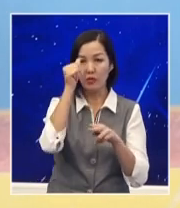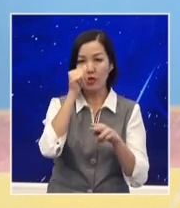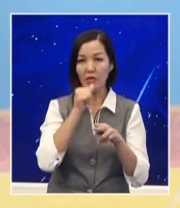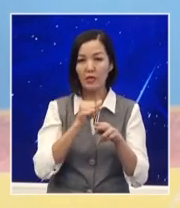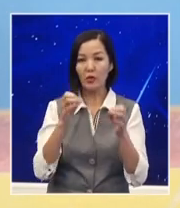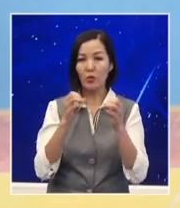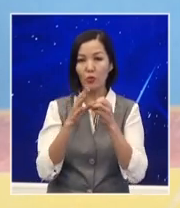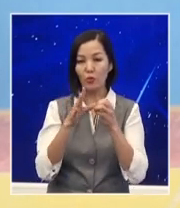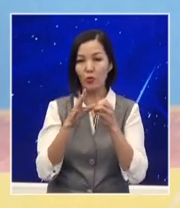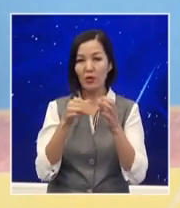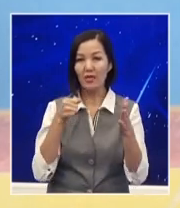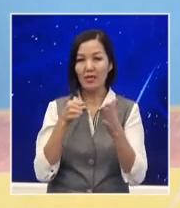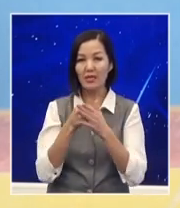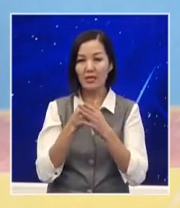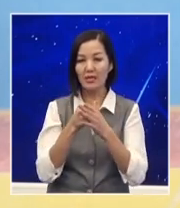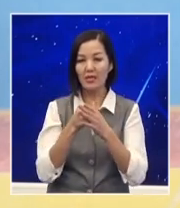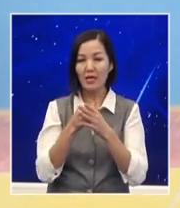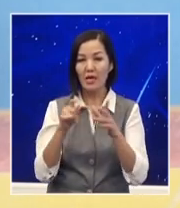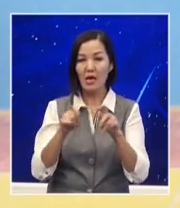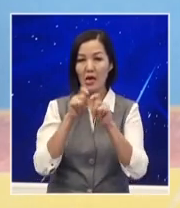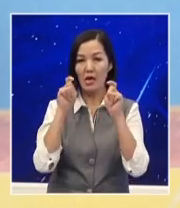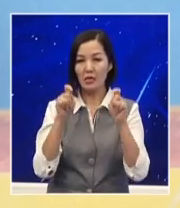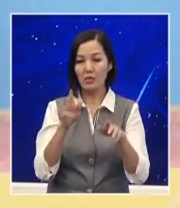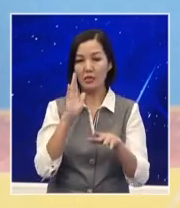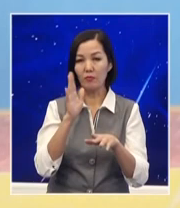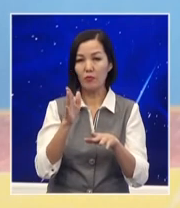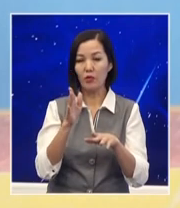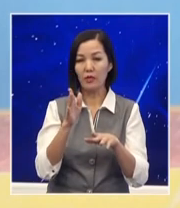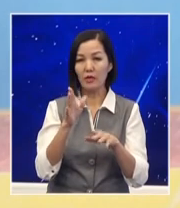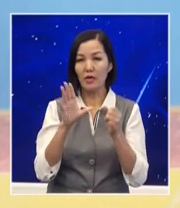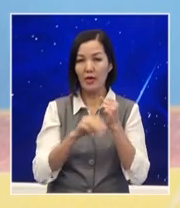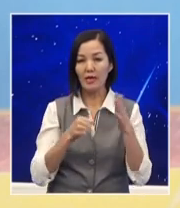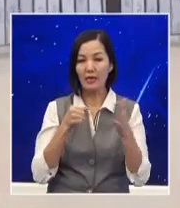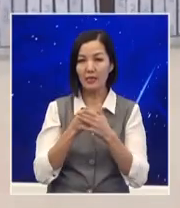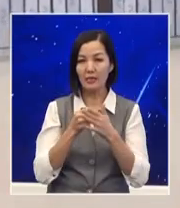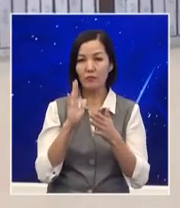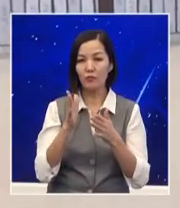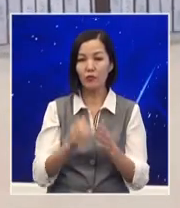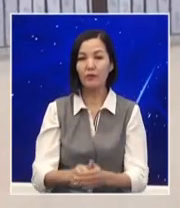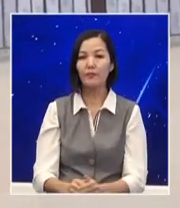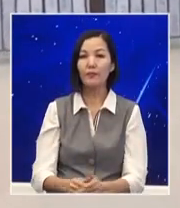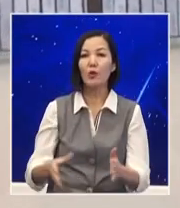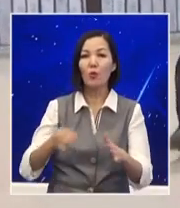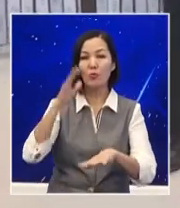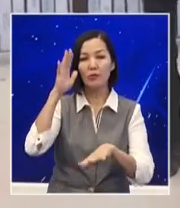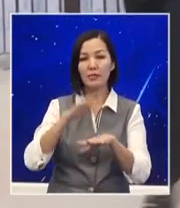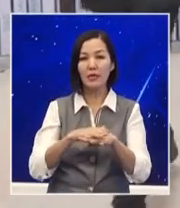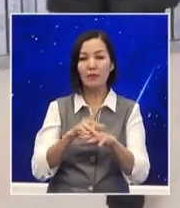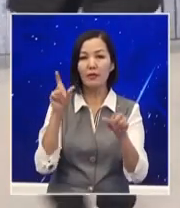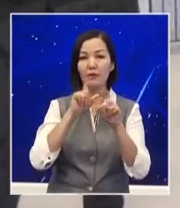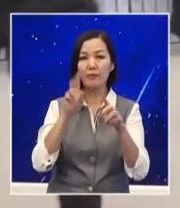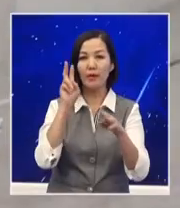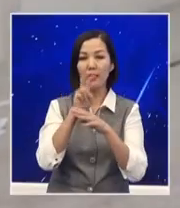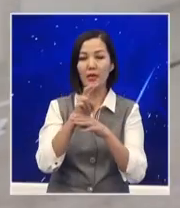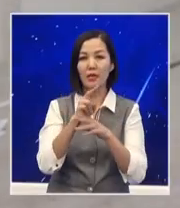жаңағы 14-і, 90 айының 14-і және осы айдың аяғына дейін тапсырылады. Облыс әкімінің орынбасары барған нысандар